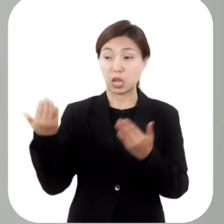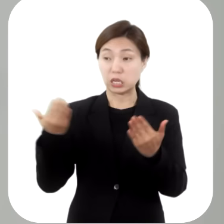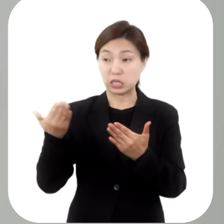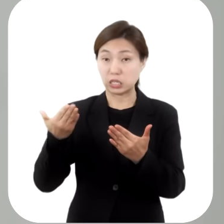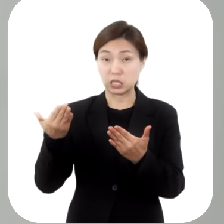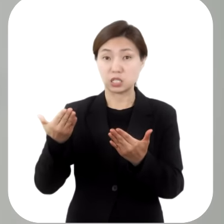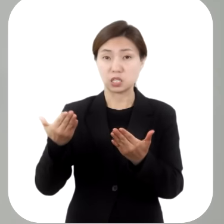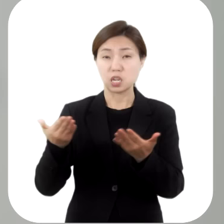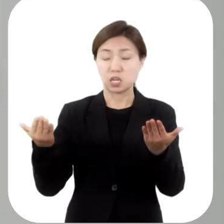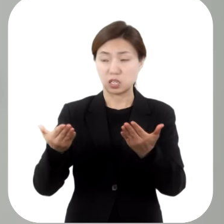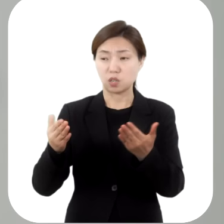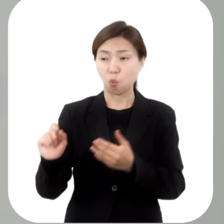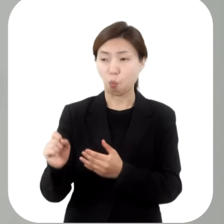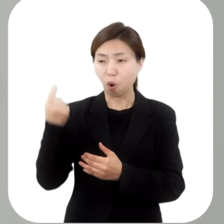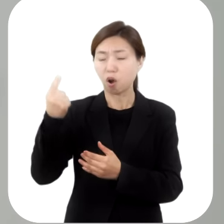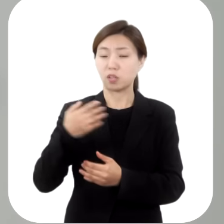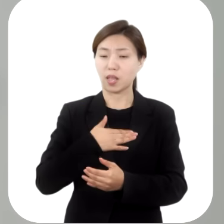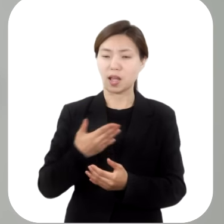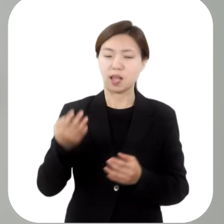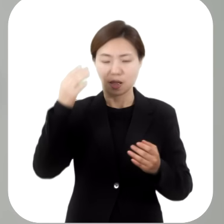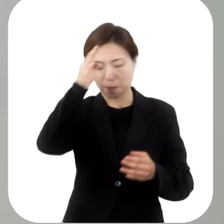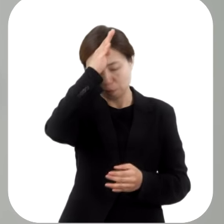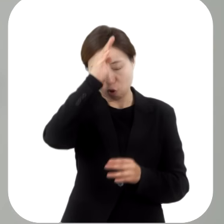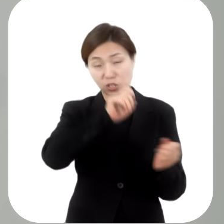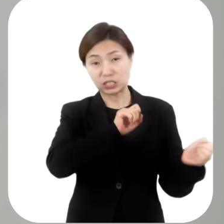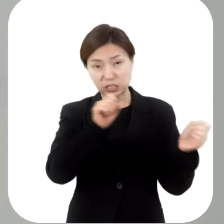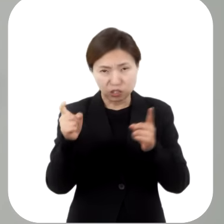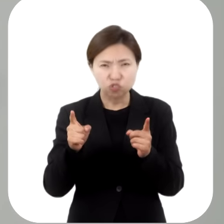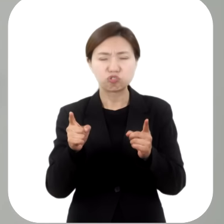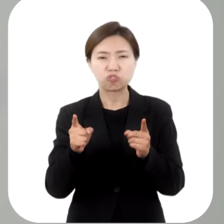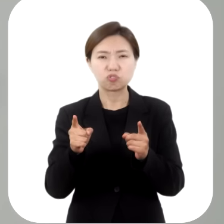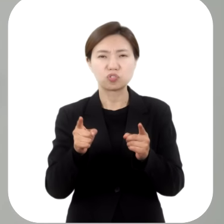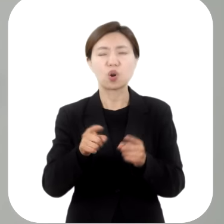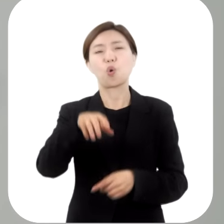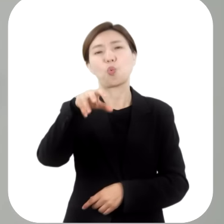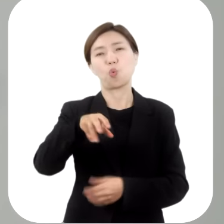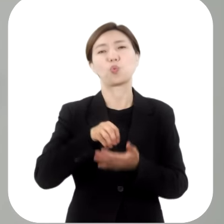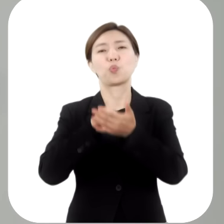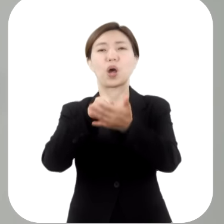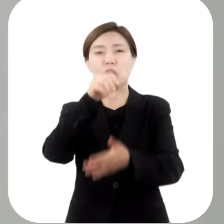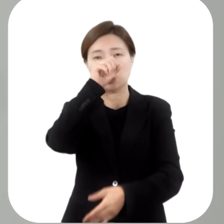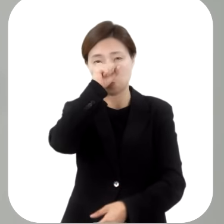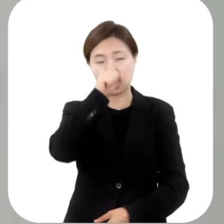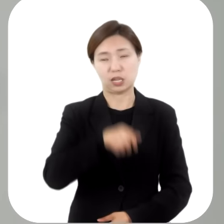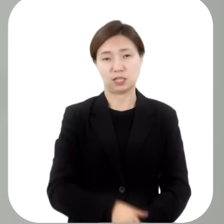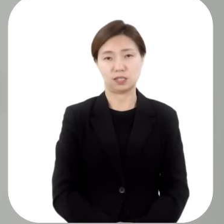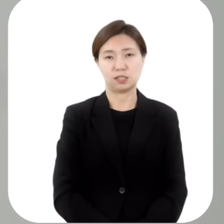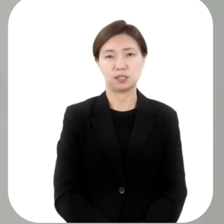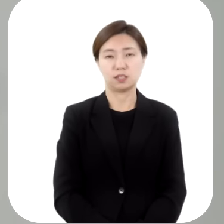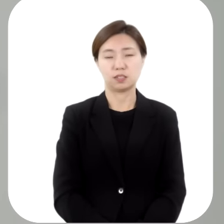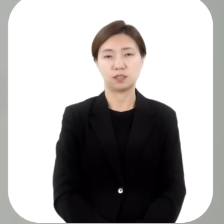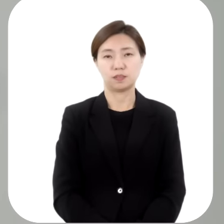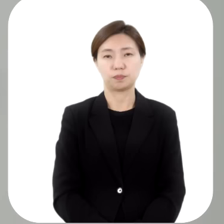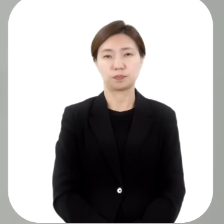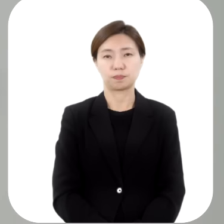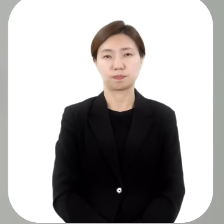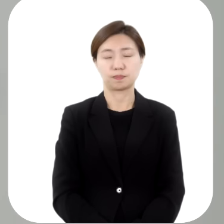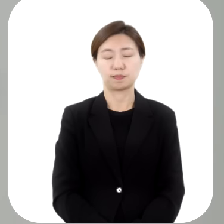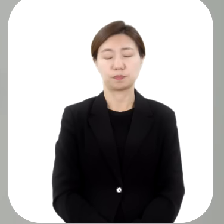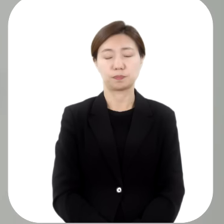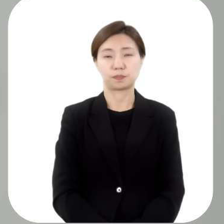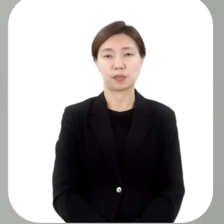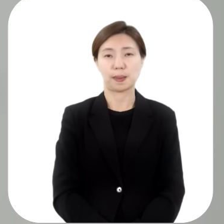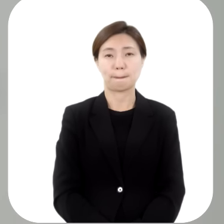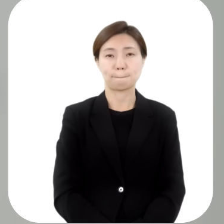오히려 일이 이 병을 치료하는 효과를 가져오는 직장이어야 한다. 이런 얘기가